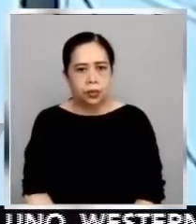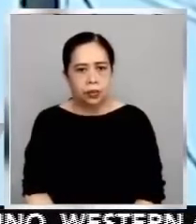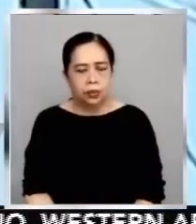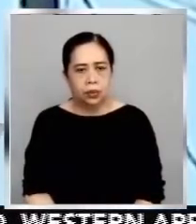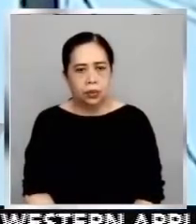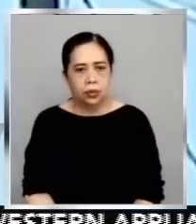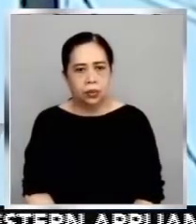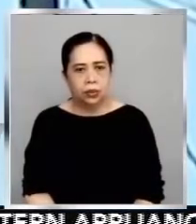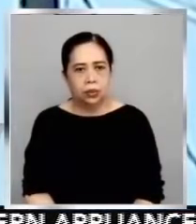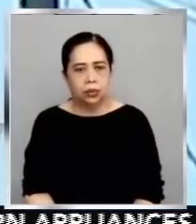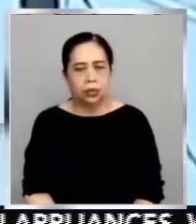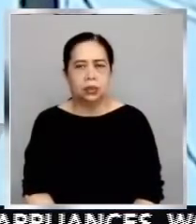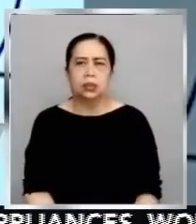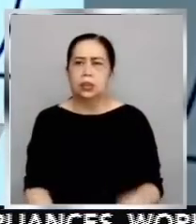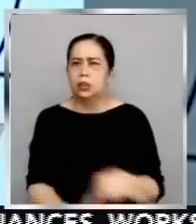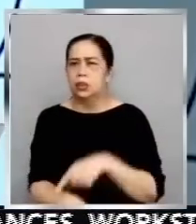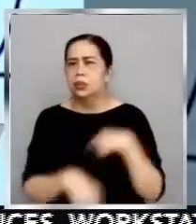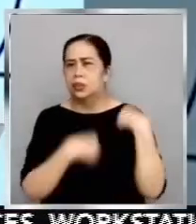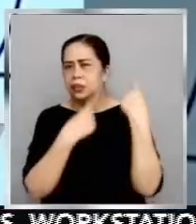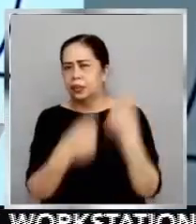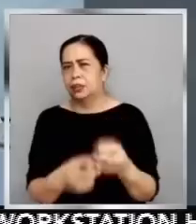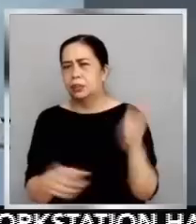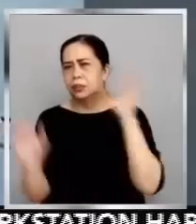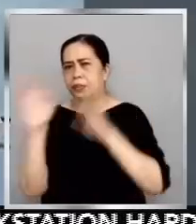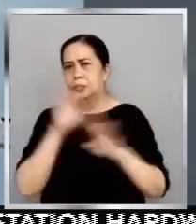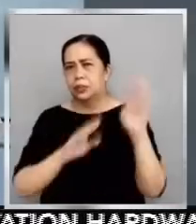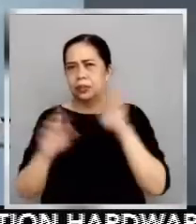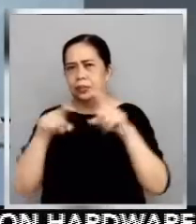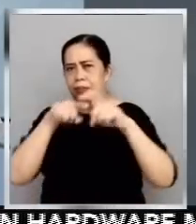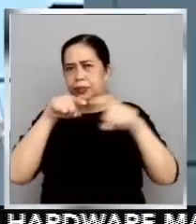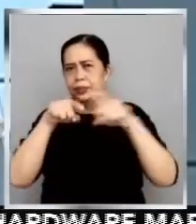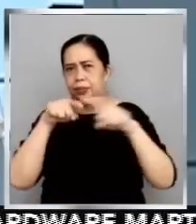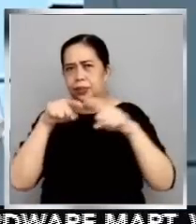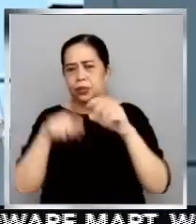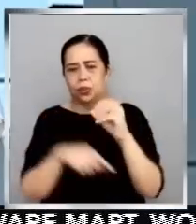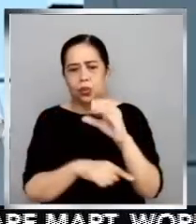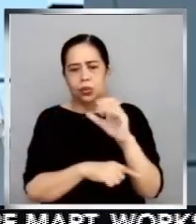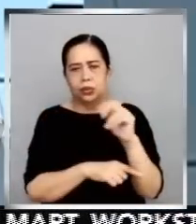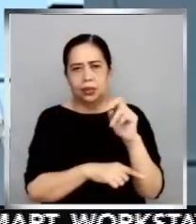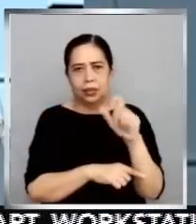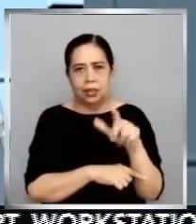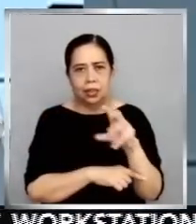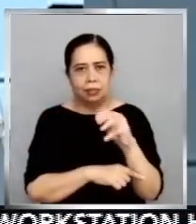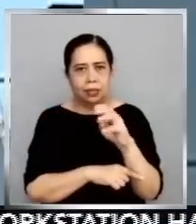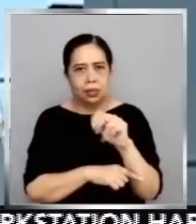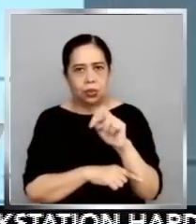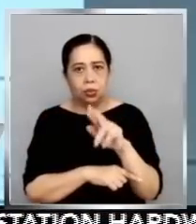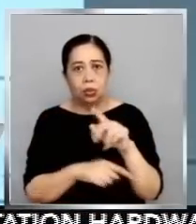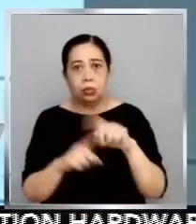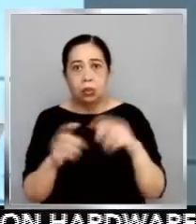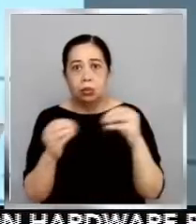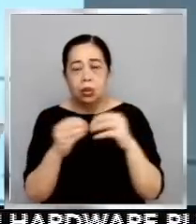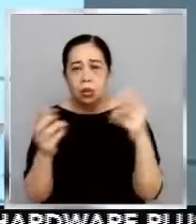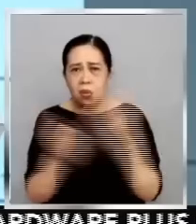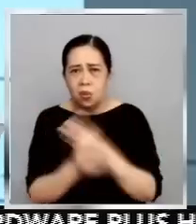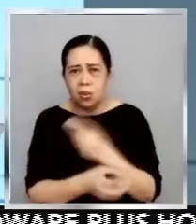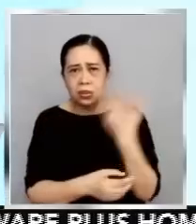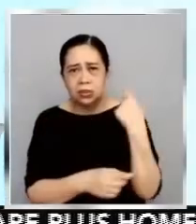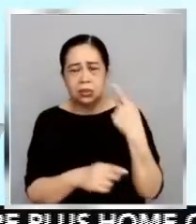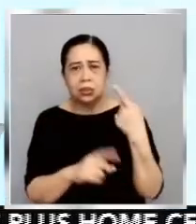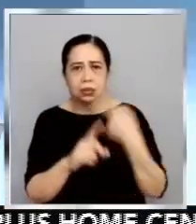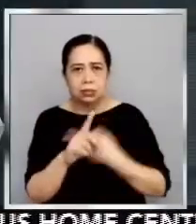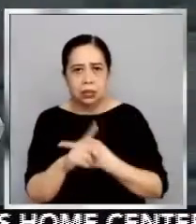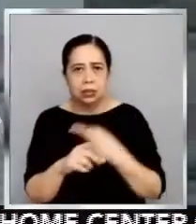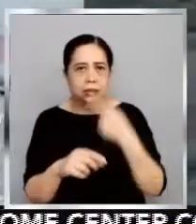Dekada ng problema ang supply ng kuryente sa Occidental Mindoro. Pero lumala ito sa mga nakalipas na buwan. Dahil sa power crisis nitong